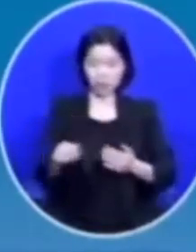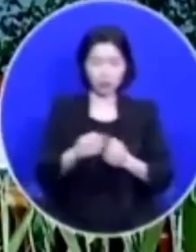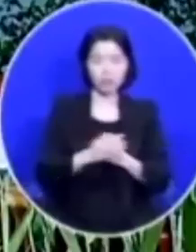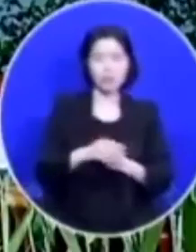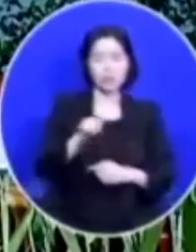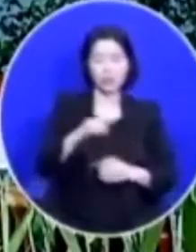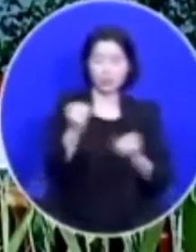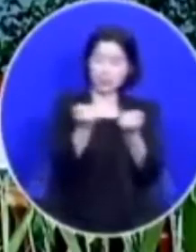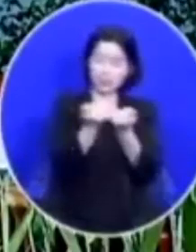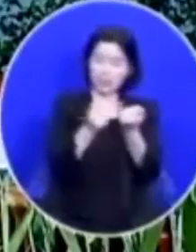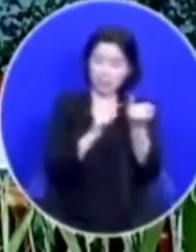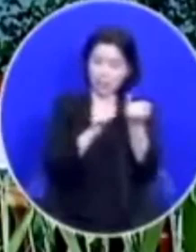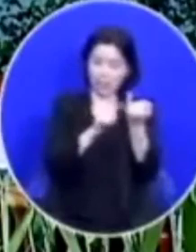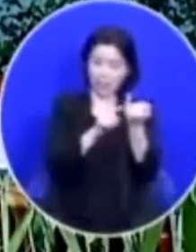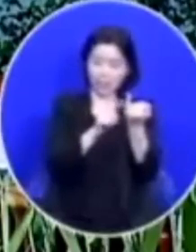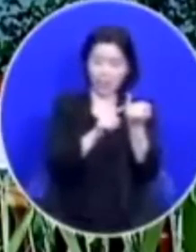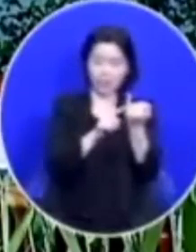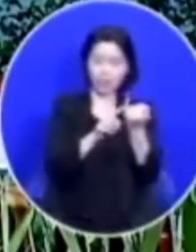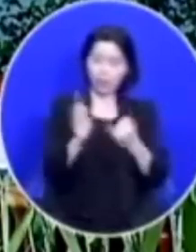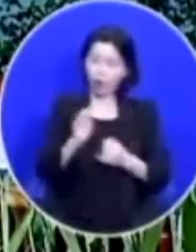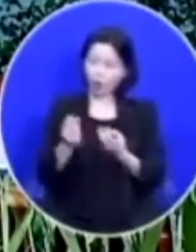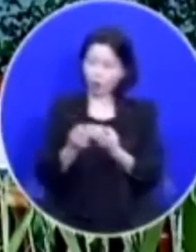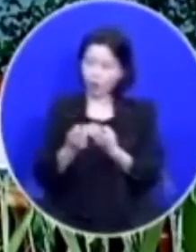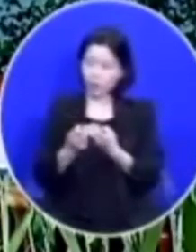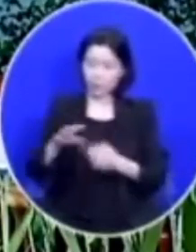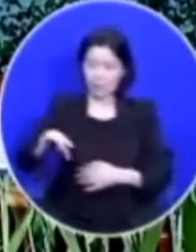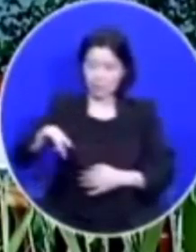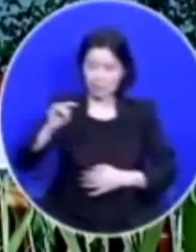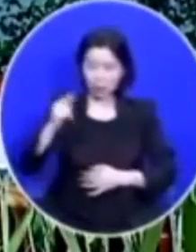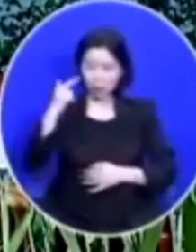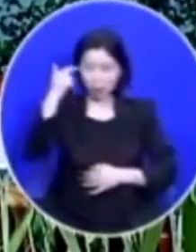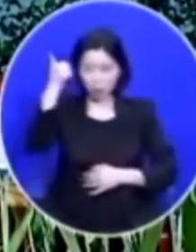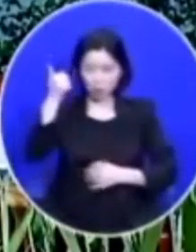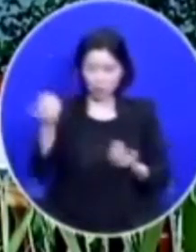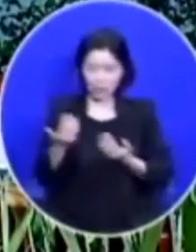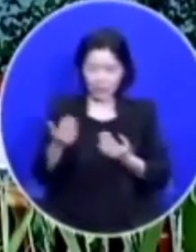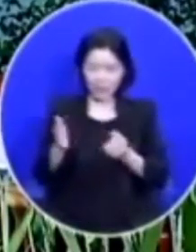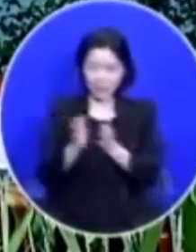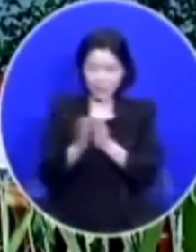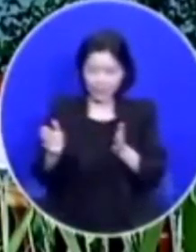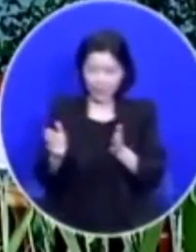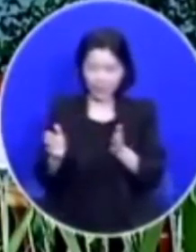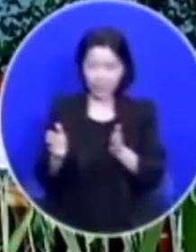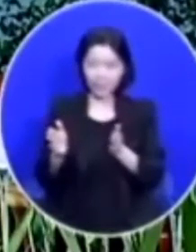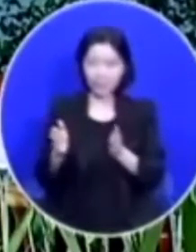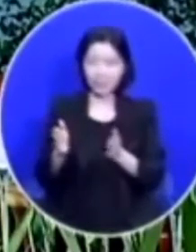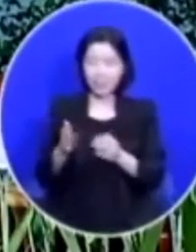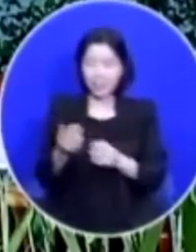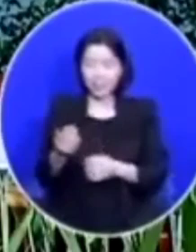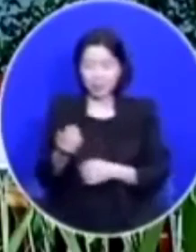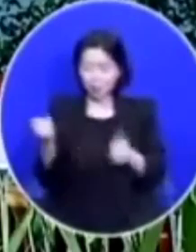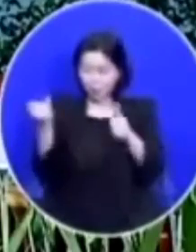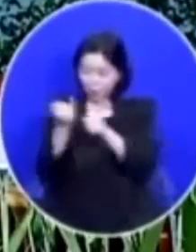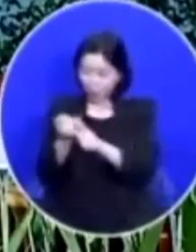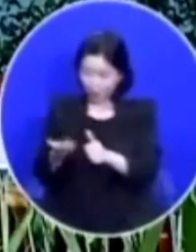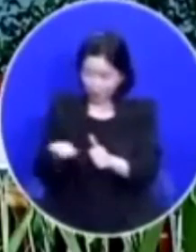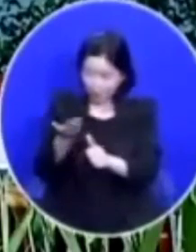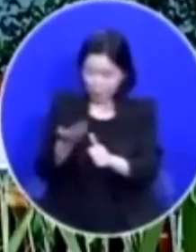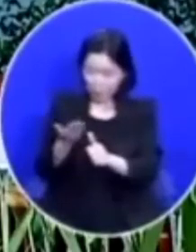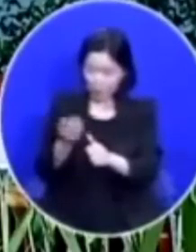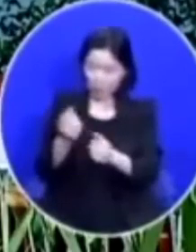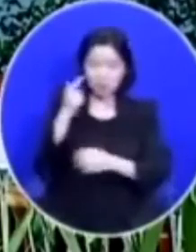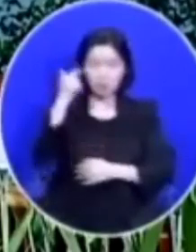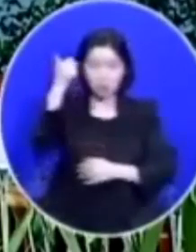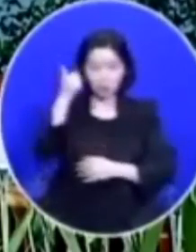어떻게 할 줄 모르는 이 처음 목회 시작한 신혼 부부 인 목사님 내외 를 보면서